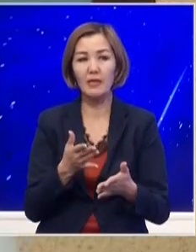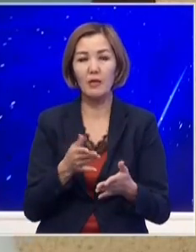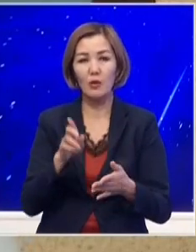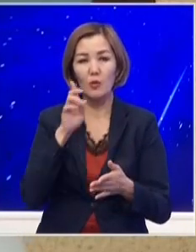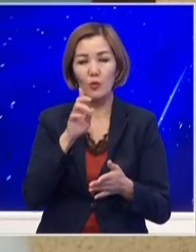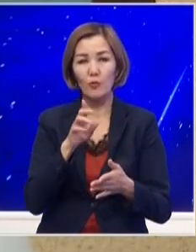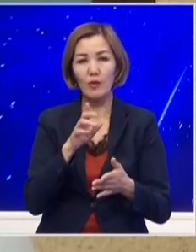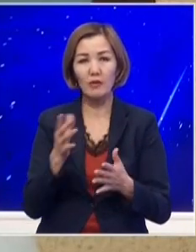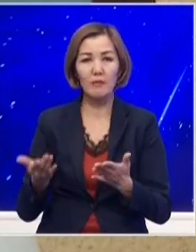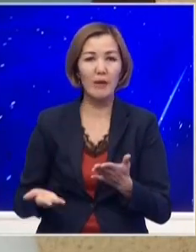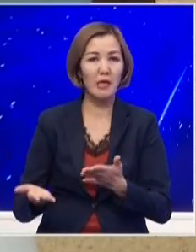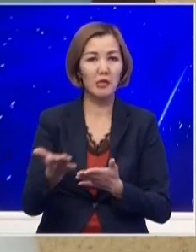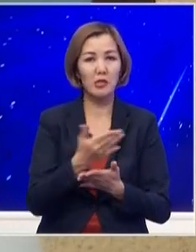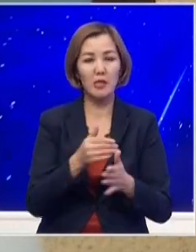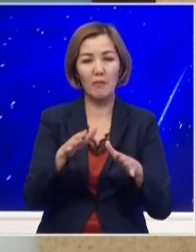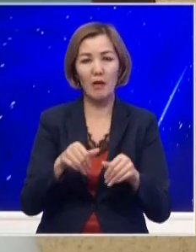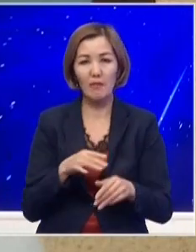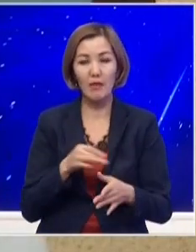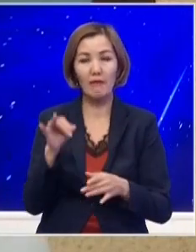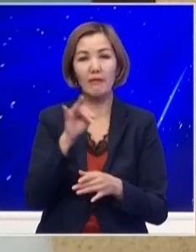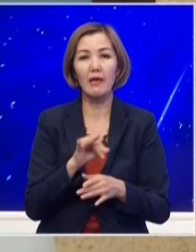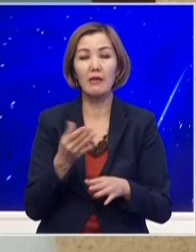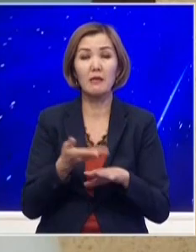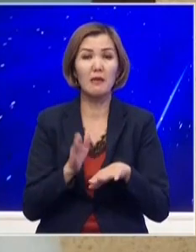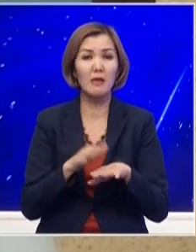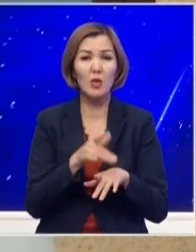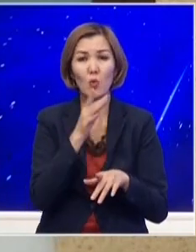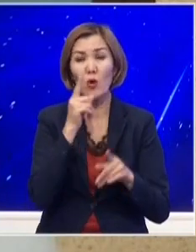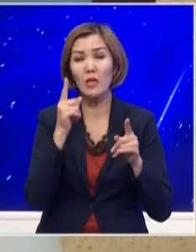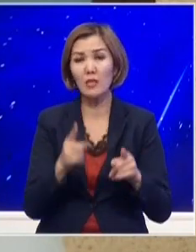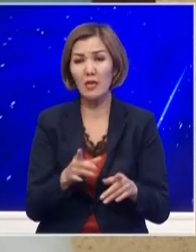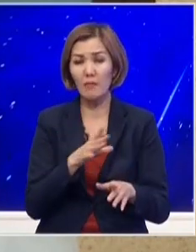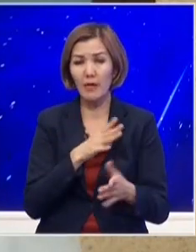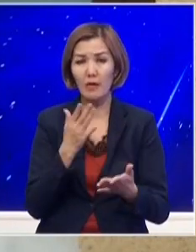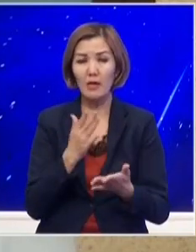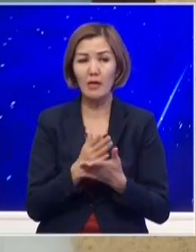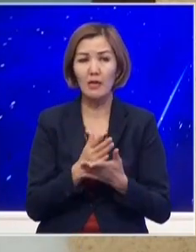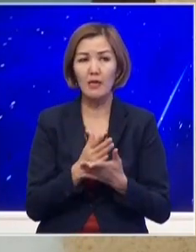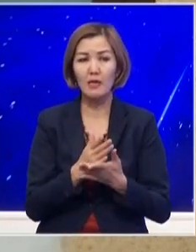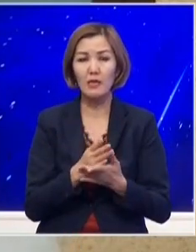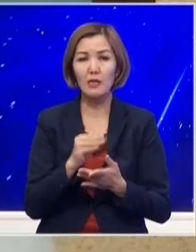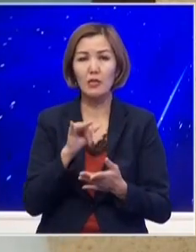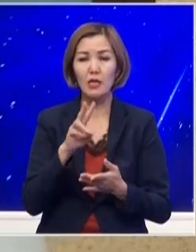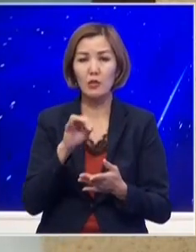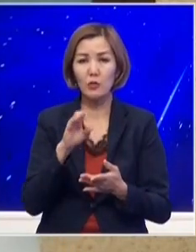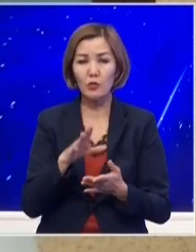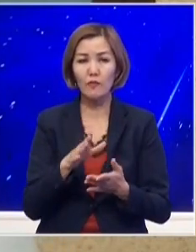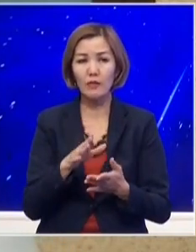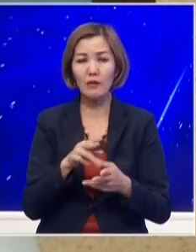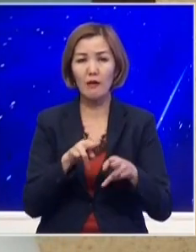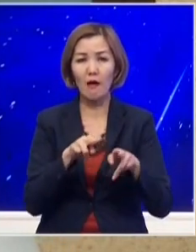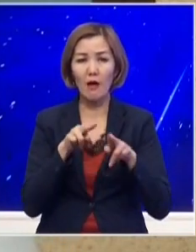өкіметтің несі. Сондай тарихтың қайғылы бір тақырыптарды. Сонан кейін Ілияс Жансүргіновтің аты